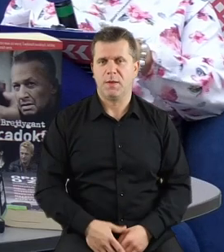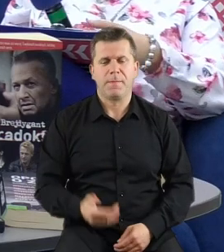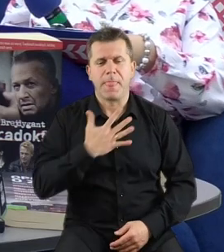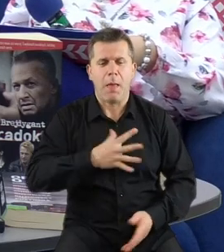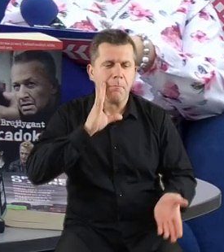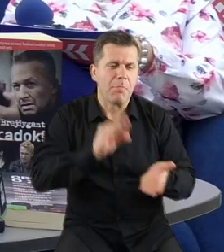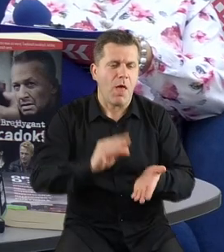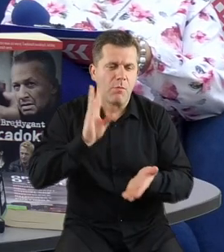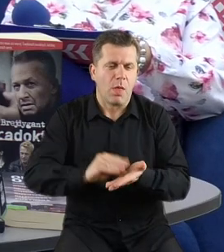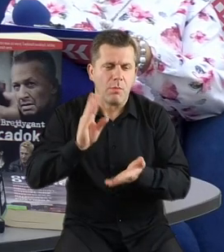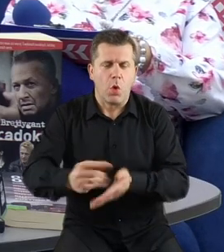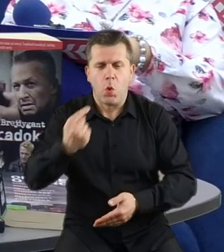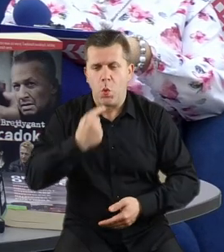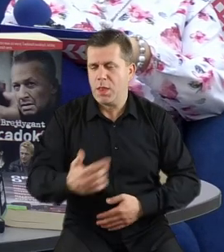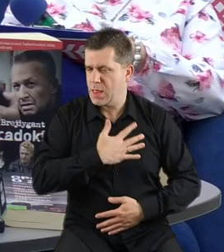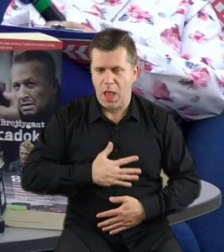nie lubię powtarzalności.